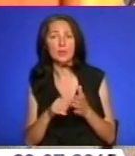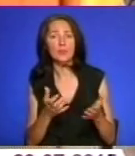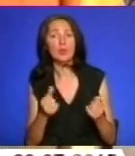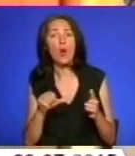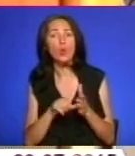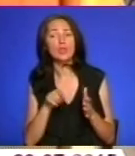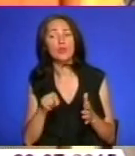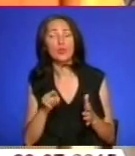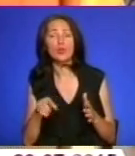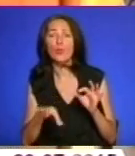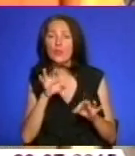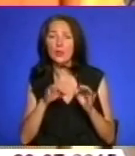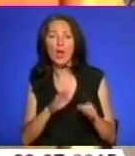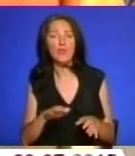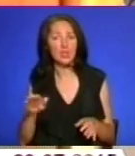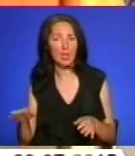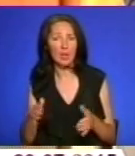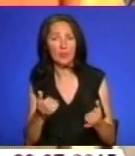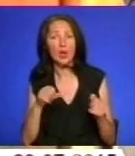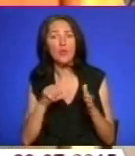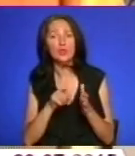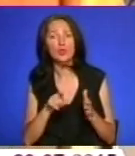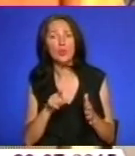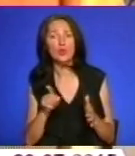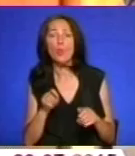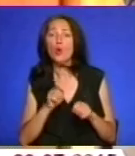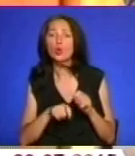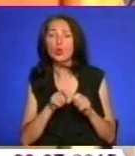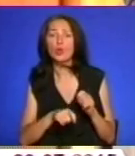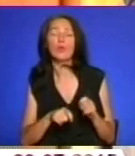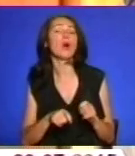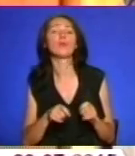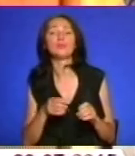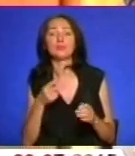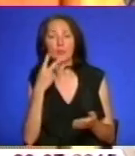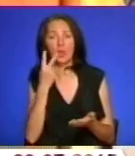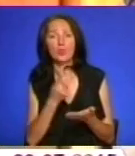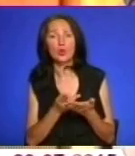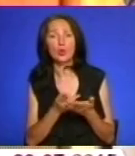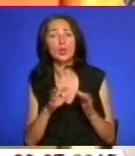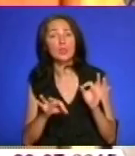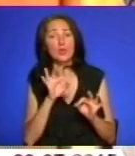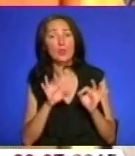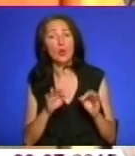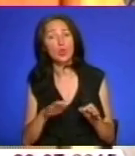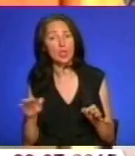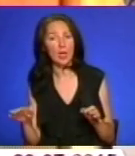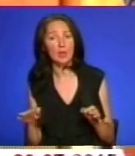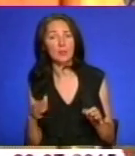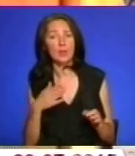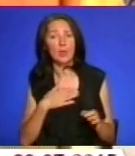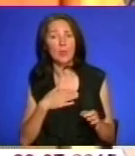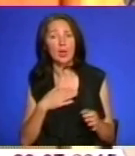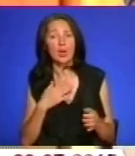брав участь в тому, що відбирав дітей, брав участь в тому, що контролював прозорість відбору дітей. І я